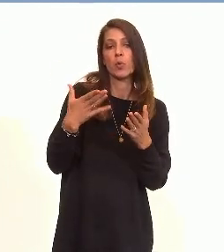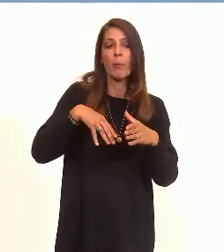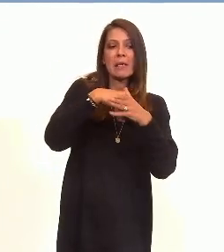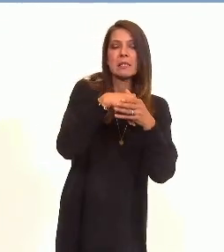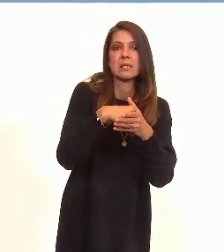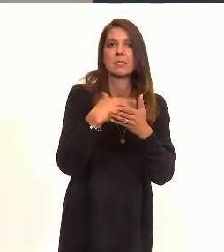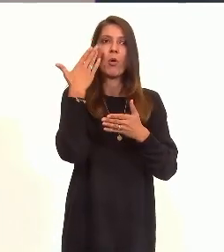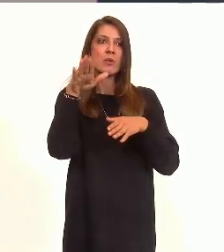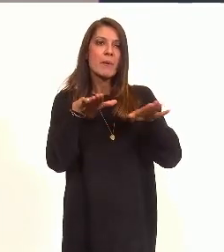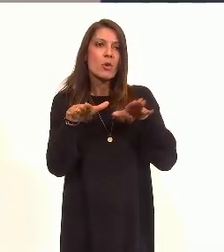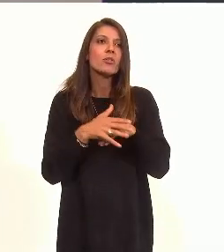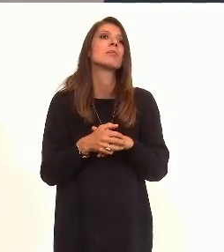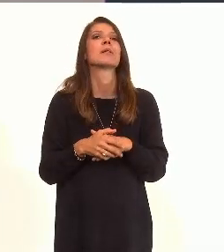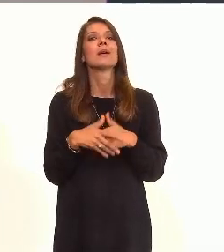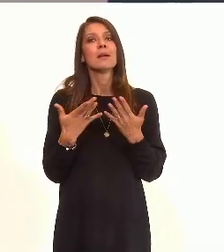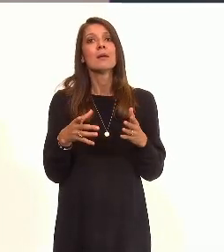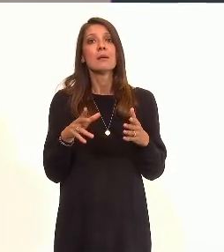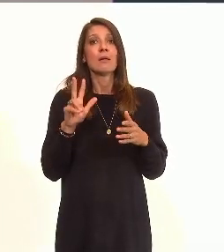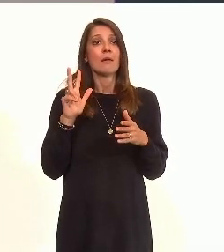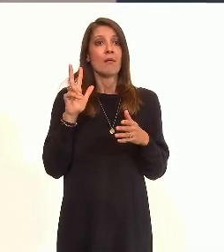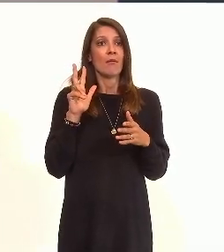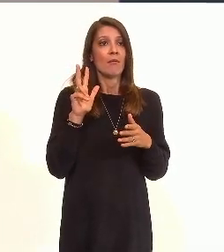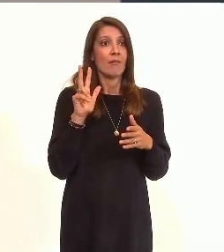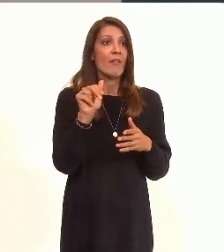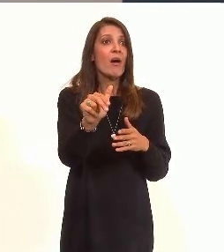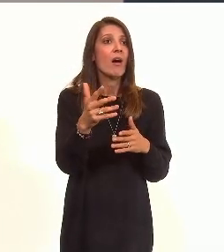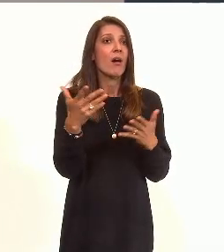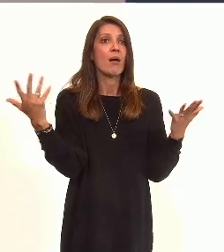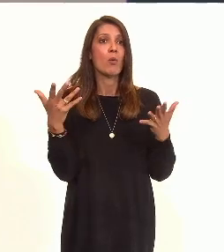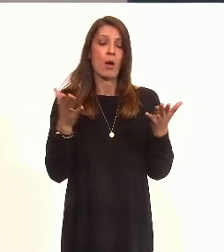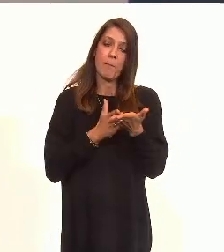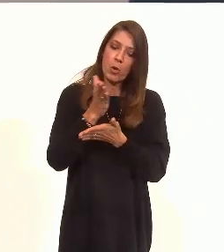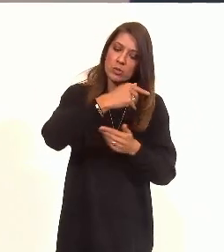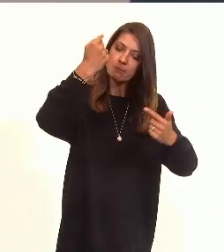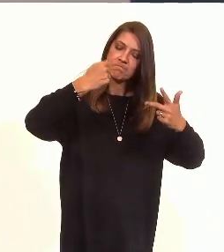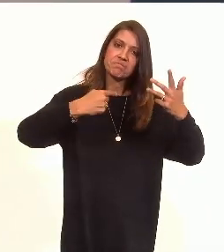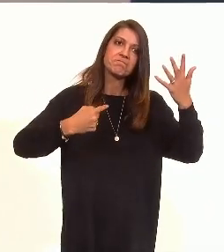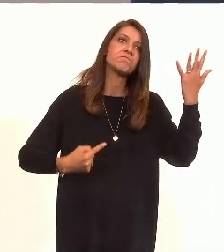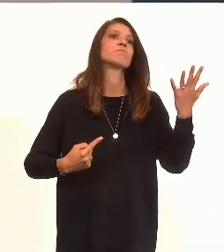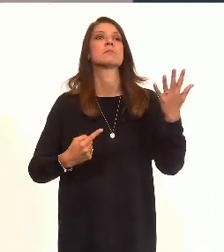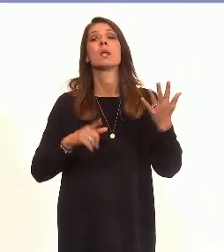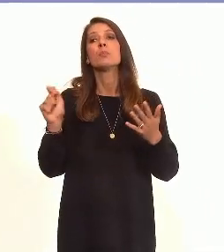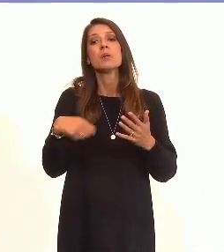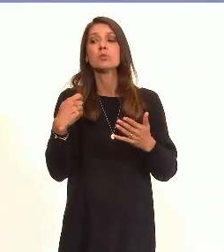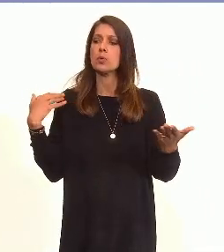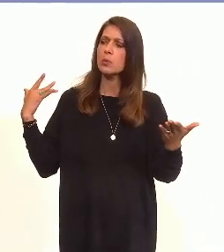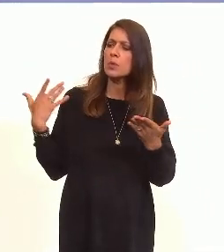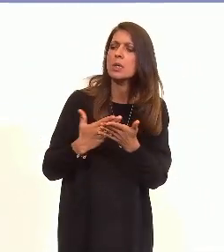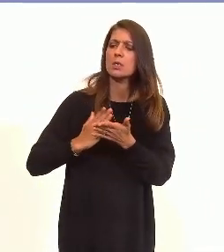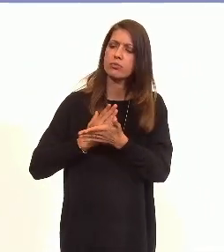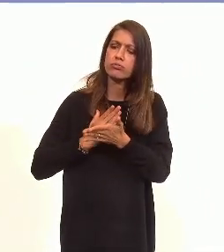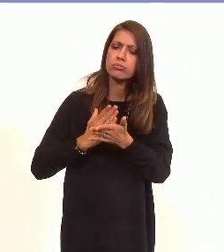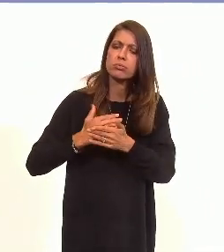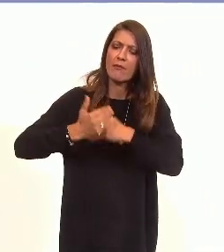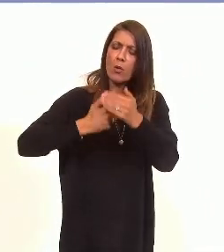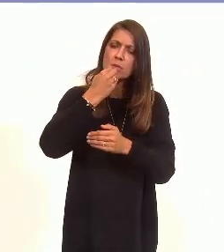participation. Et on va pouvoir cheminer avec ces différents projets qui sont à des degrés différents de maturité. Il y a des